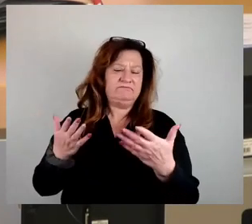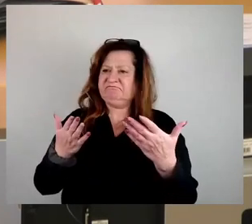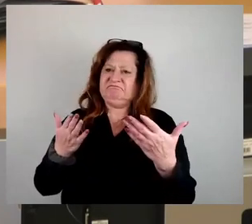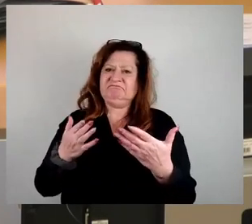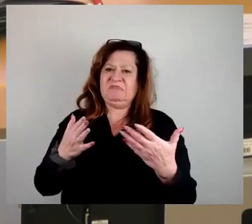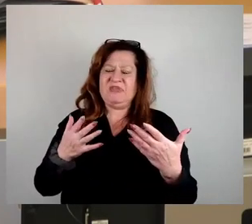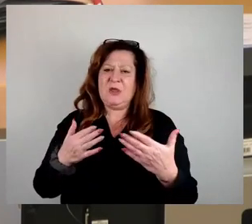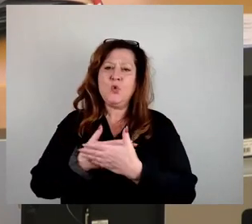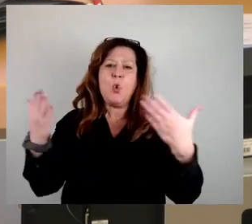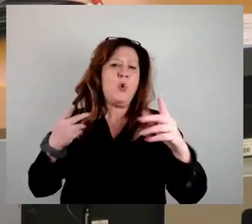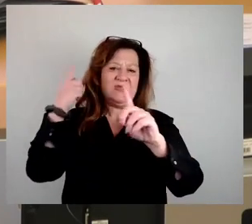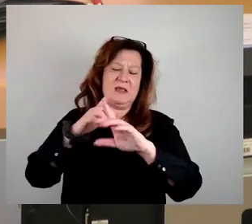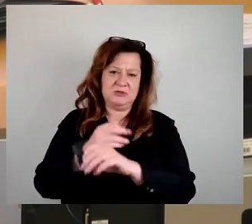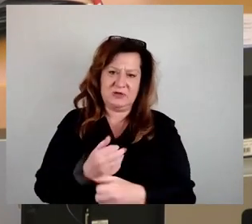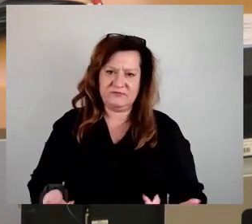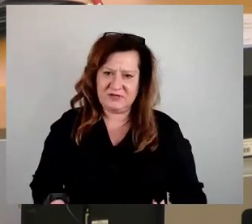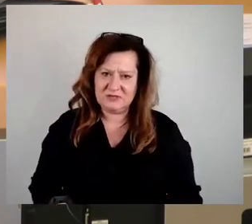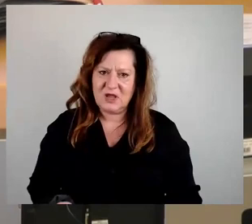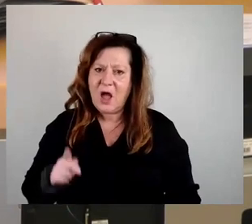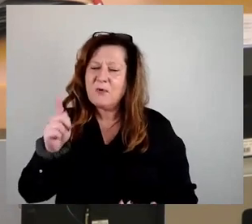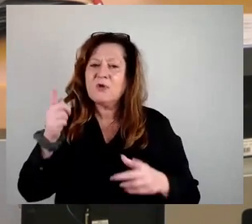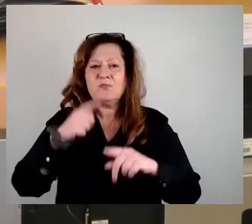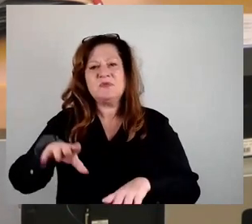das, was Sie wollen, aber das müssen Sie auch noch mal zur Kenntnis nehmen. Vielen Dank.